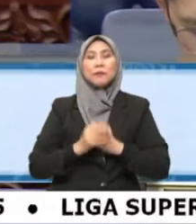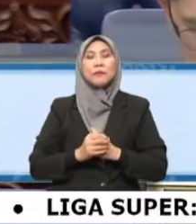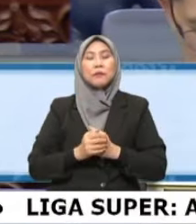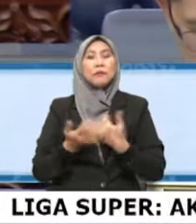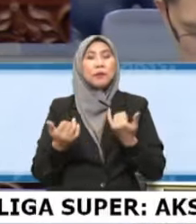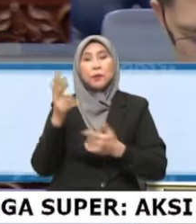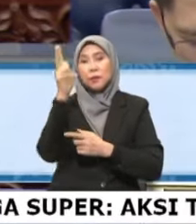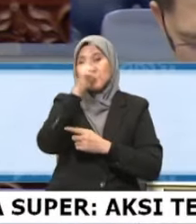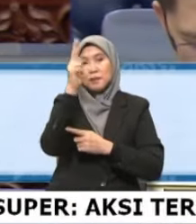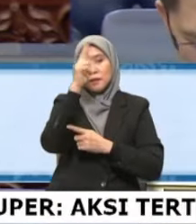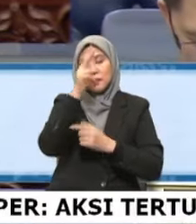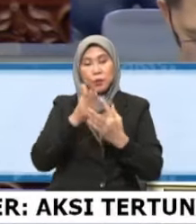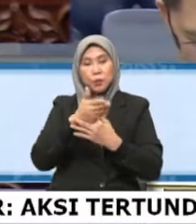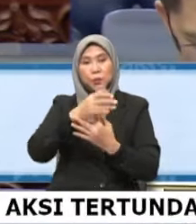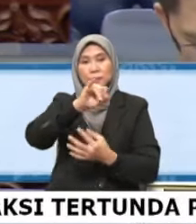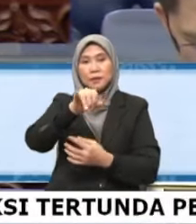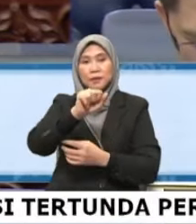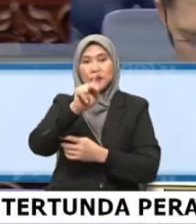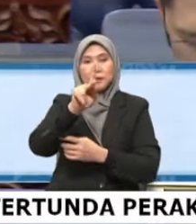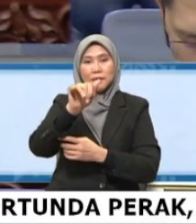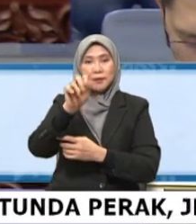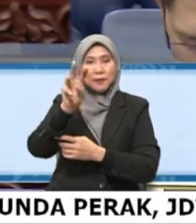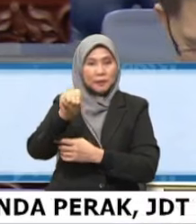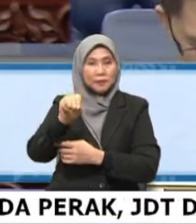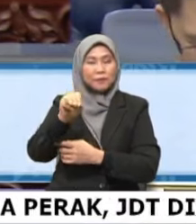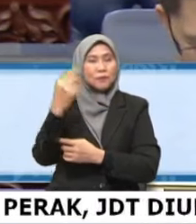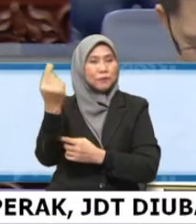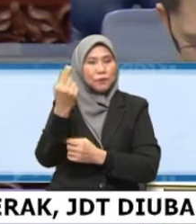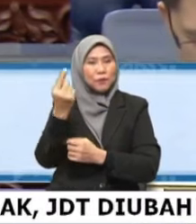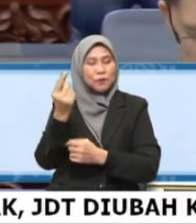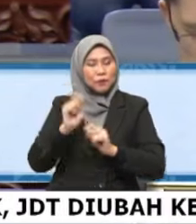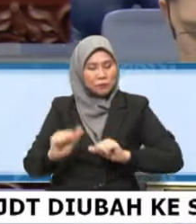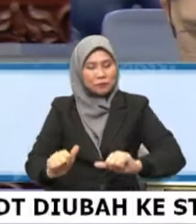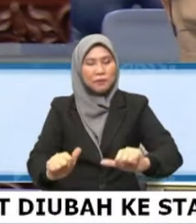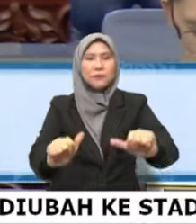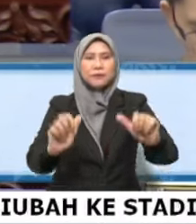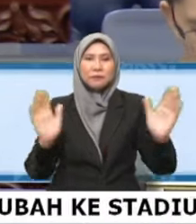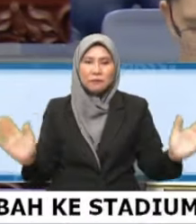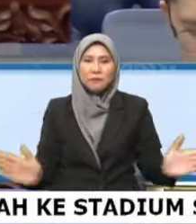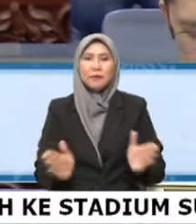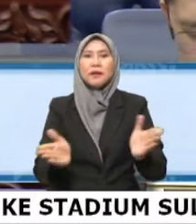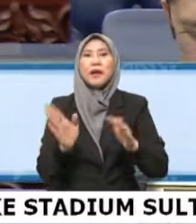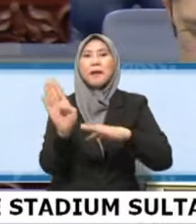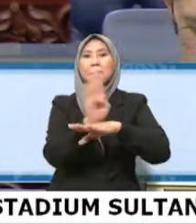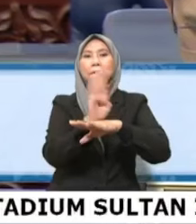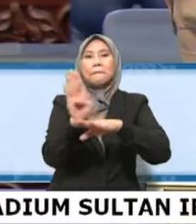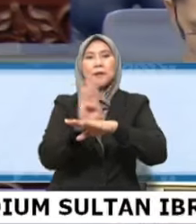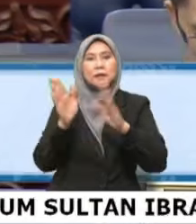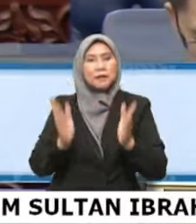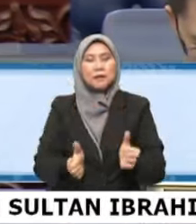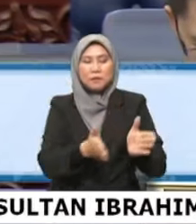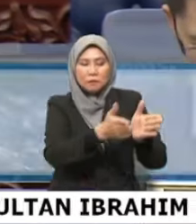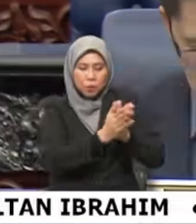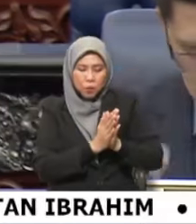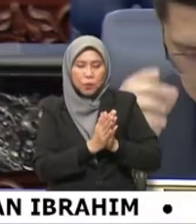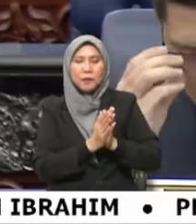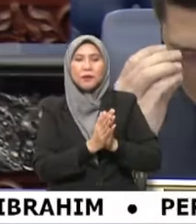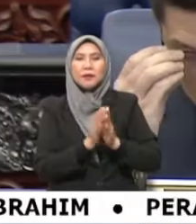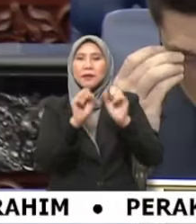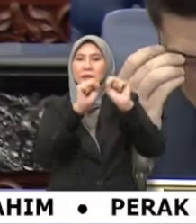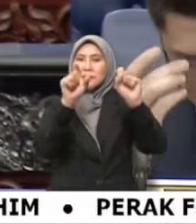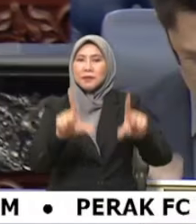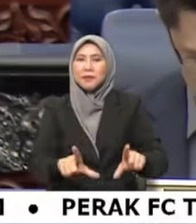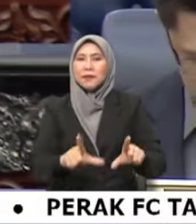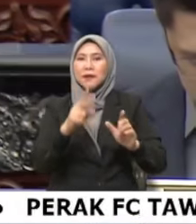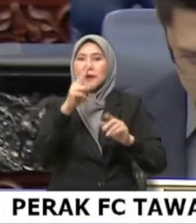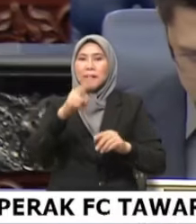melalui JAKIM dan pihak berkuasa agama negeri sentiasa bertindak aktif menggalakkan pengusaha memohon sijil